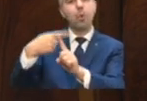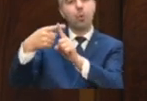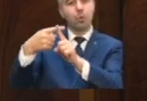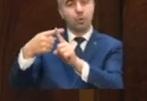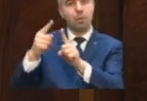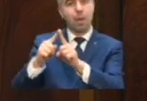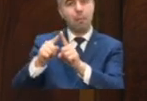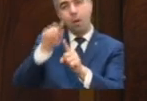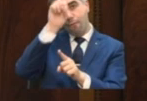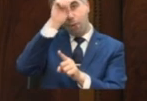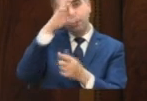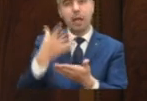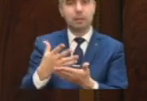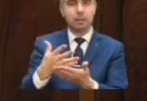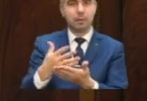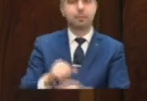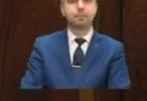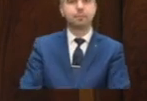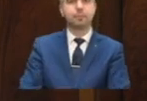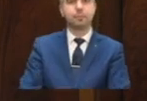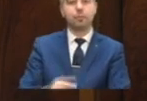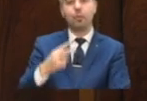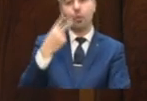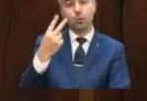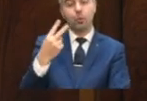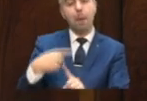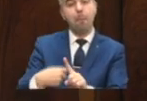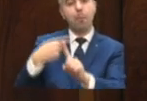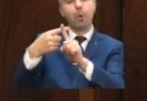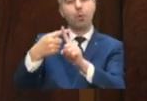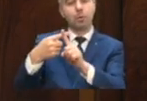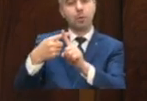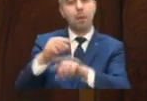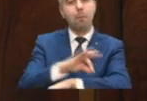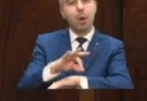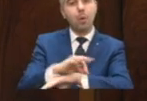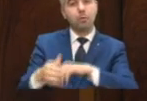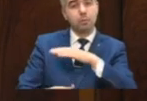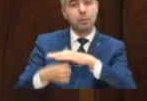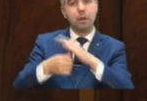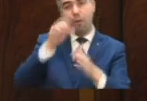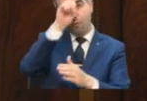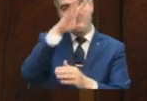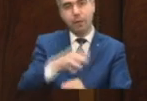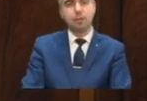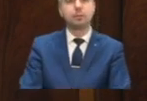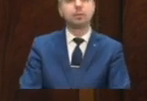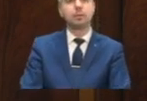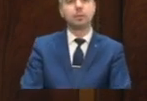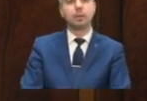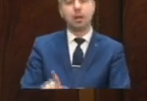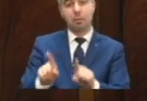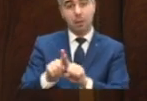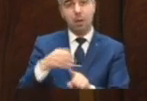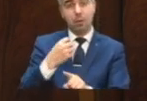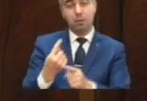بي. كنعاود، جوج المرات القيمة المضافة ديال لو سي بي. واش كان يمكن لنا نتخيلوا انه